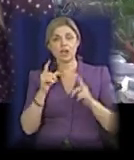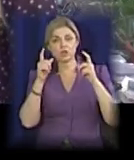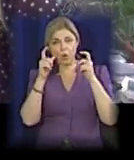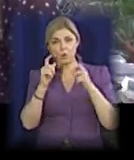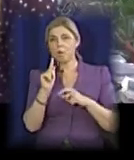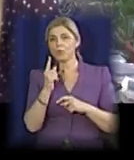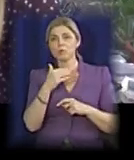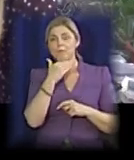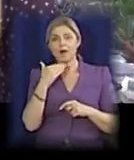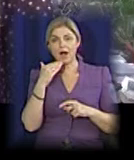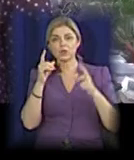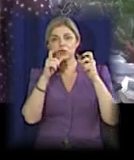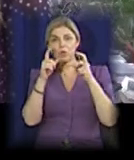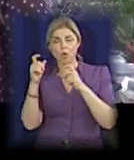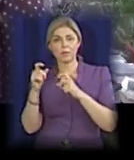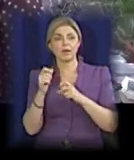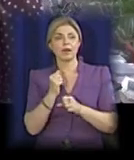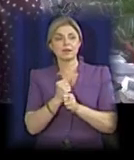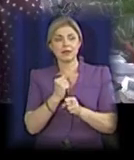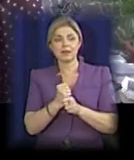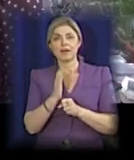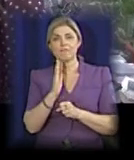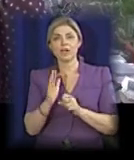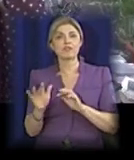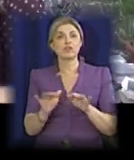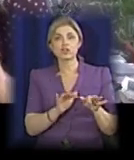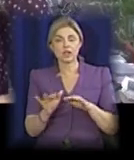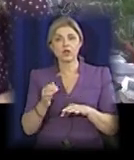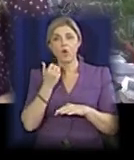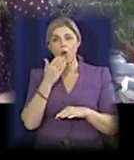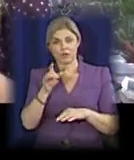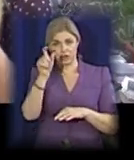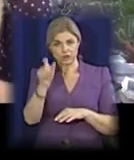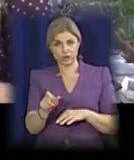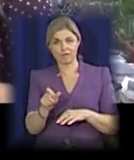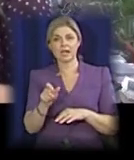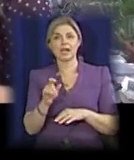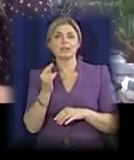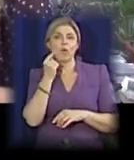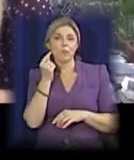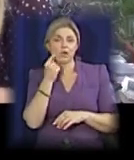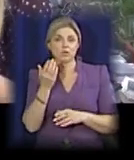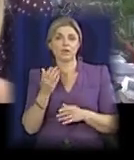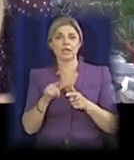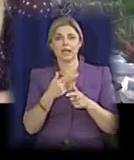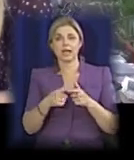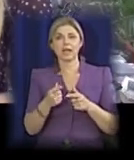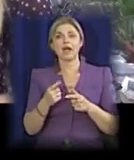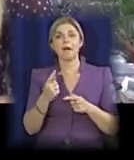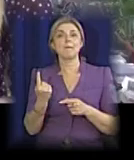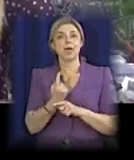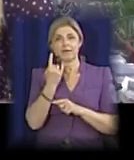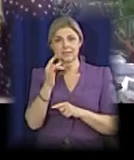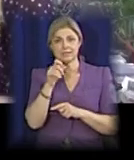багато зйомок проходять в русі, коли моделі закомплексовані, коли вперше взагалі